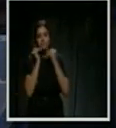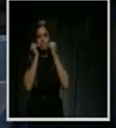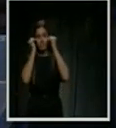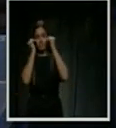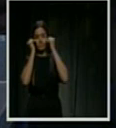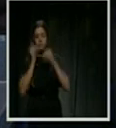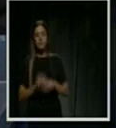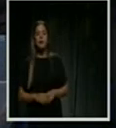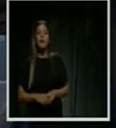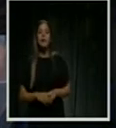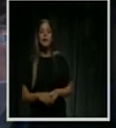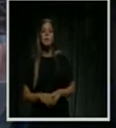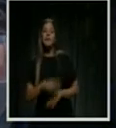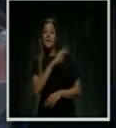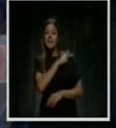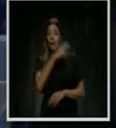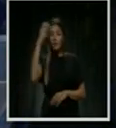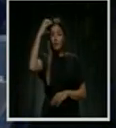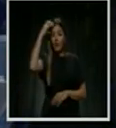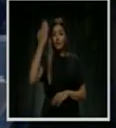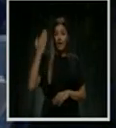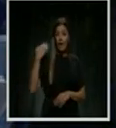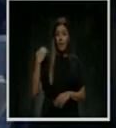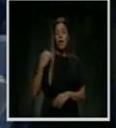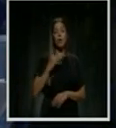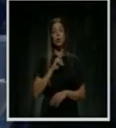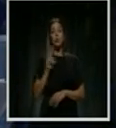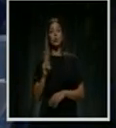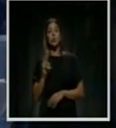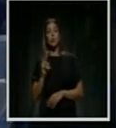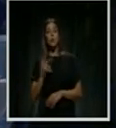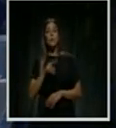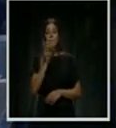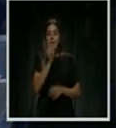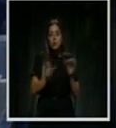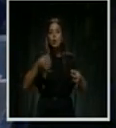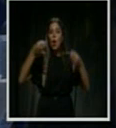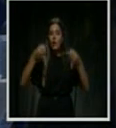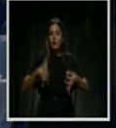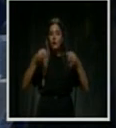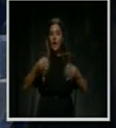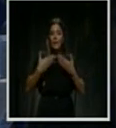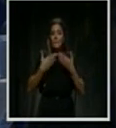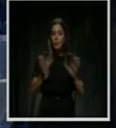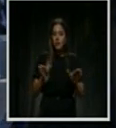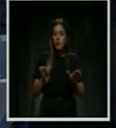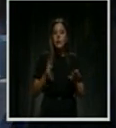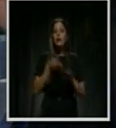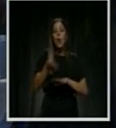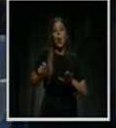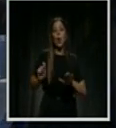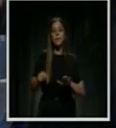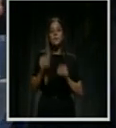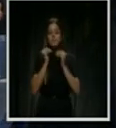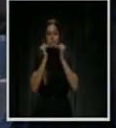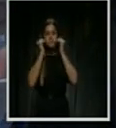għandek ex-prim ministru u ex-ministri u anki uffiċjali permanenti u pubbliċi akkużati fil-qorti.